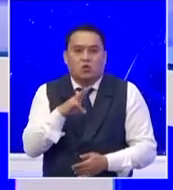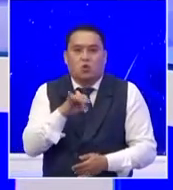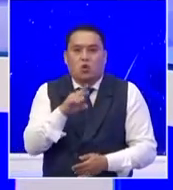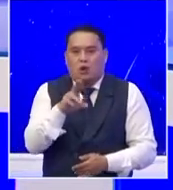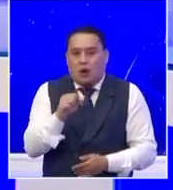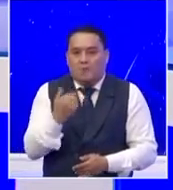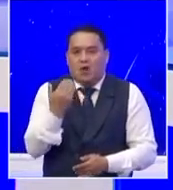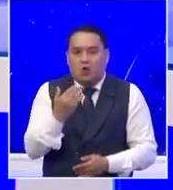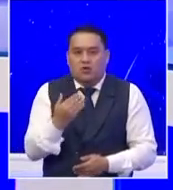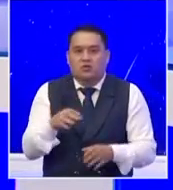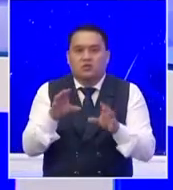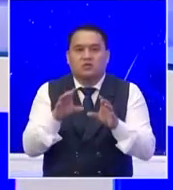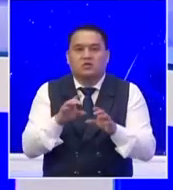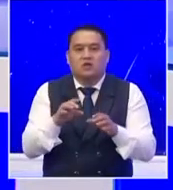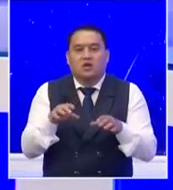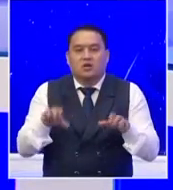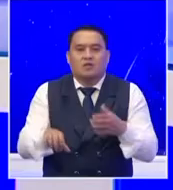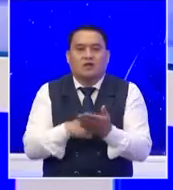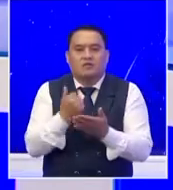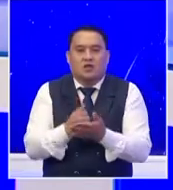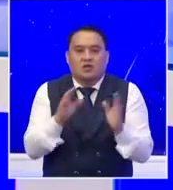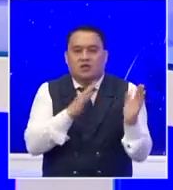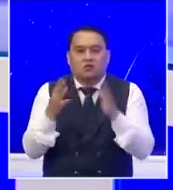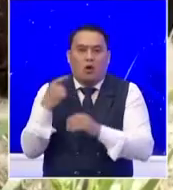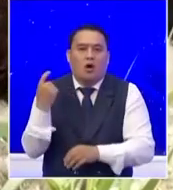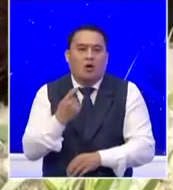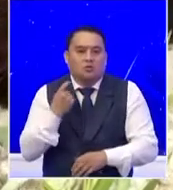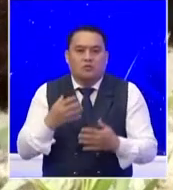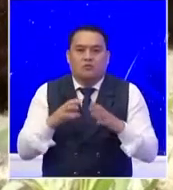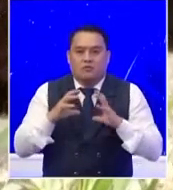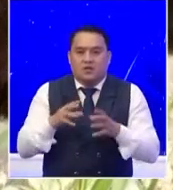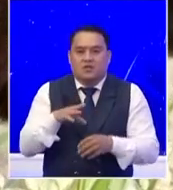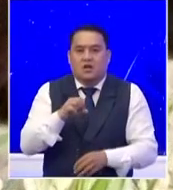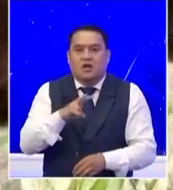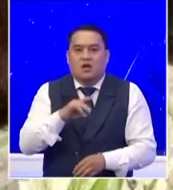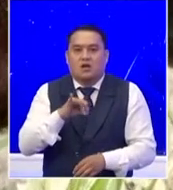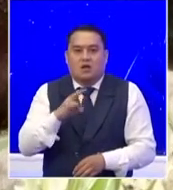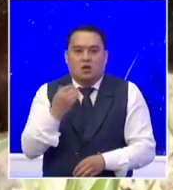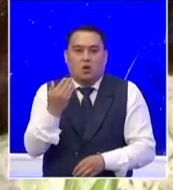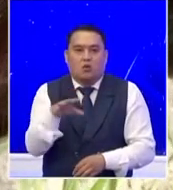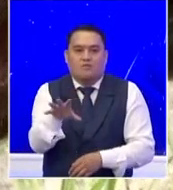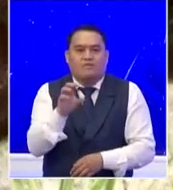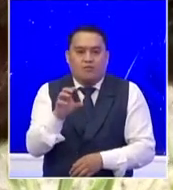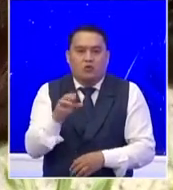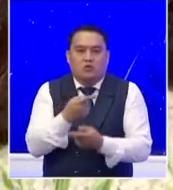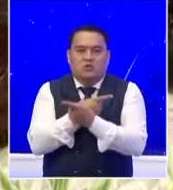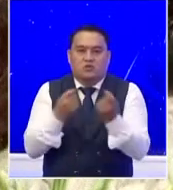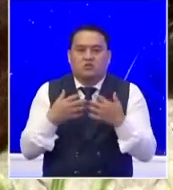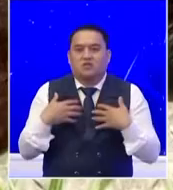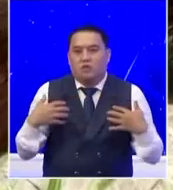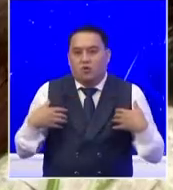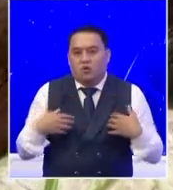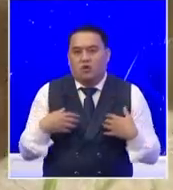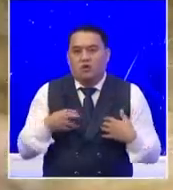колонок, передает закон КИЗЭТ. Пресс-секретарь Комитета лесного хозяйства и животного мира Сакен Дилдахмет опубликовал фото и видео